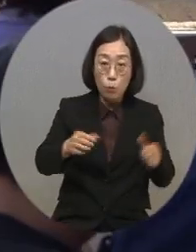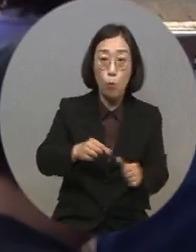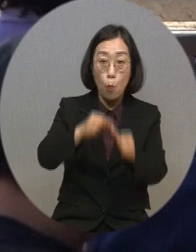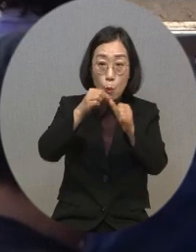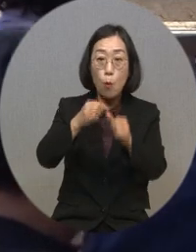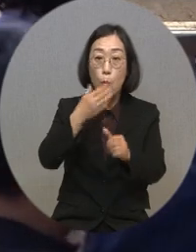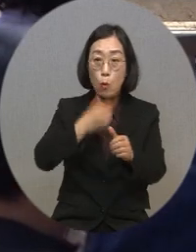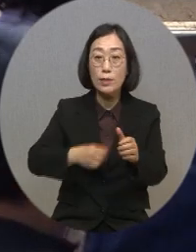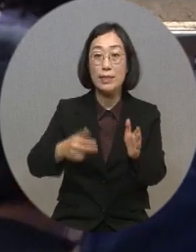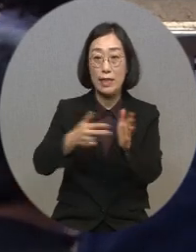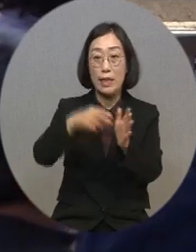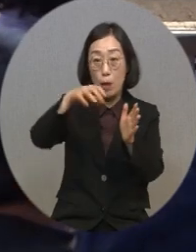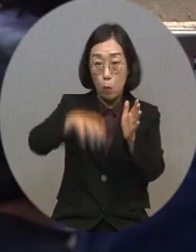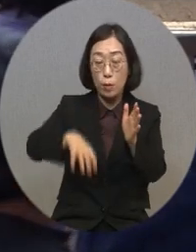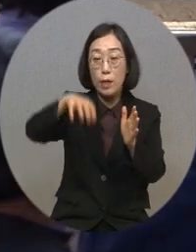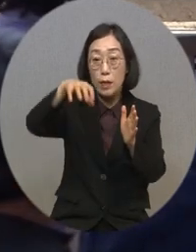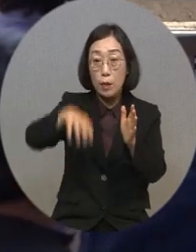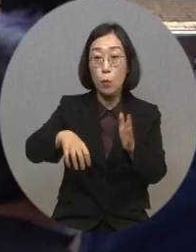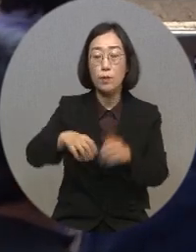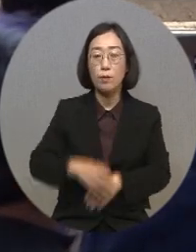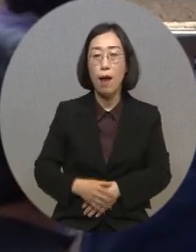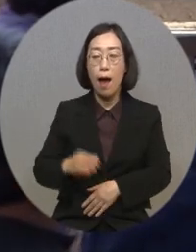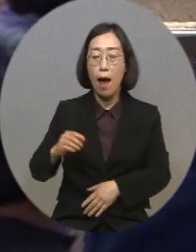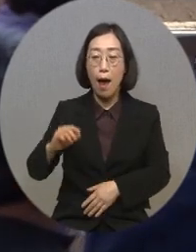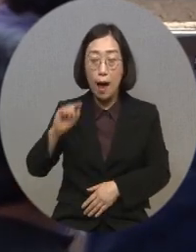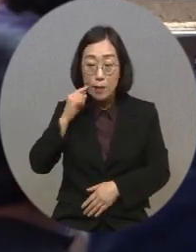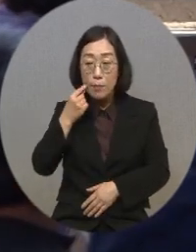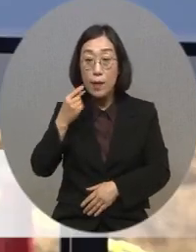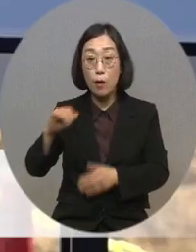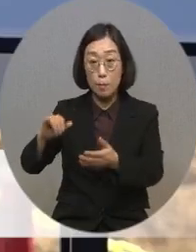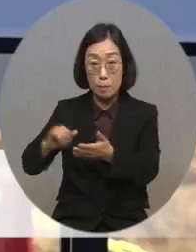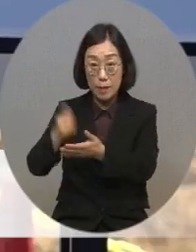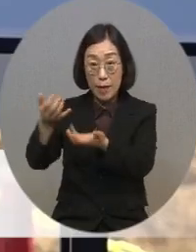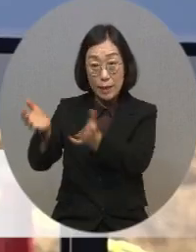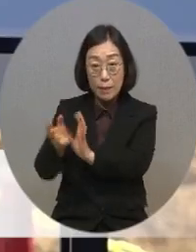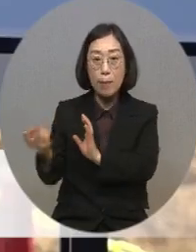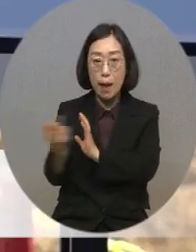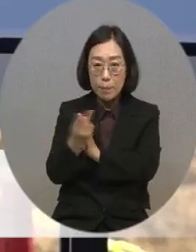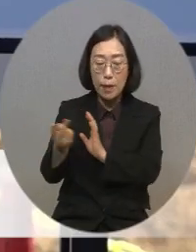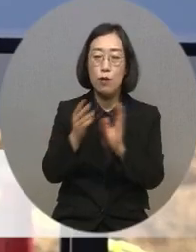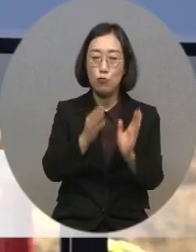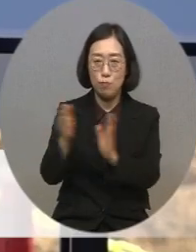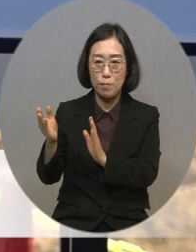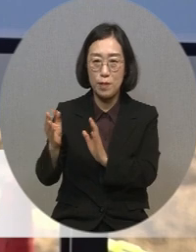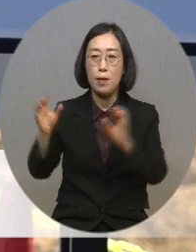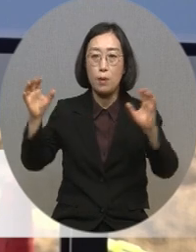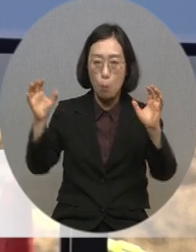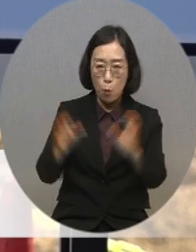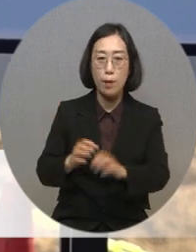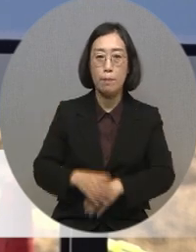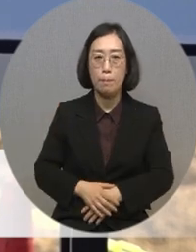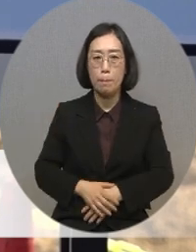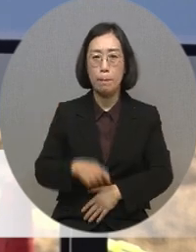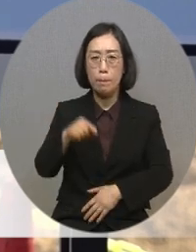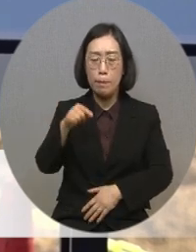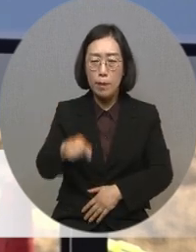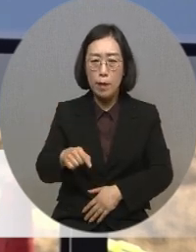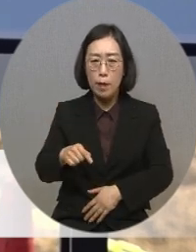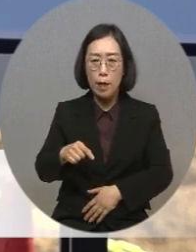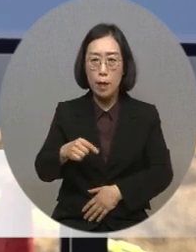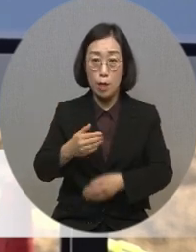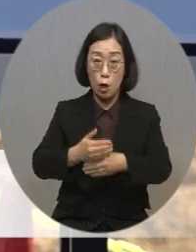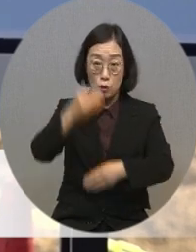양주지부가 이곳 센터에서 아름다운 비행과 함께 활동을 시작했습니다. 비행 아니랍니다. 여기가 개관한 지 한